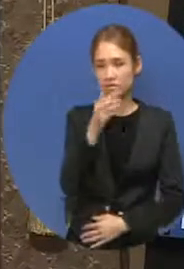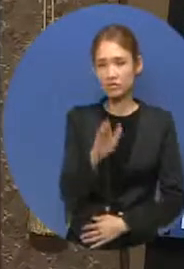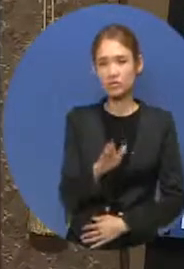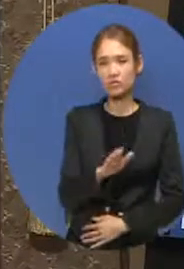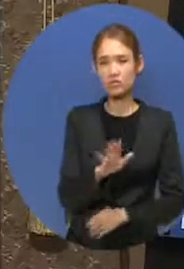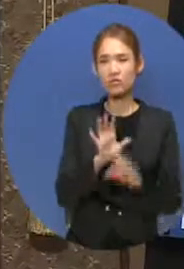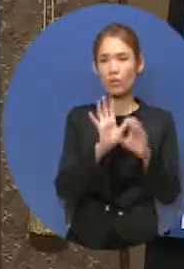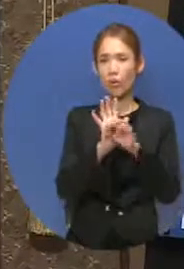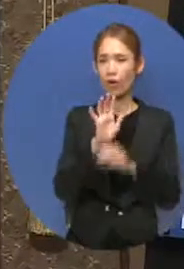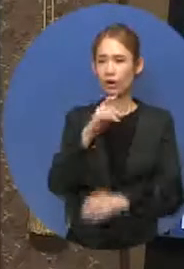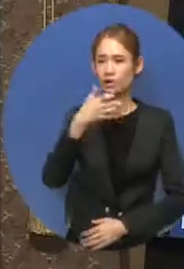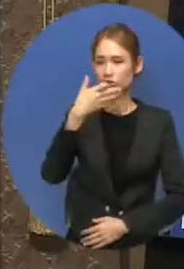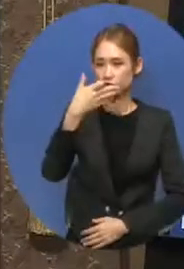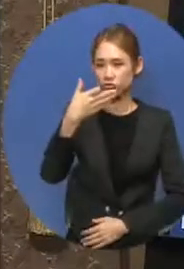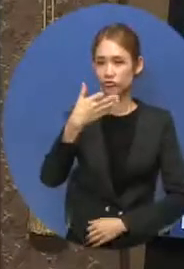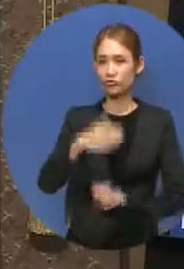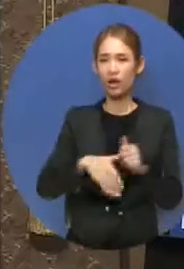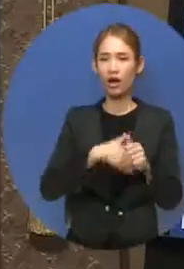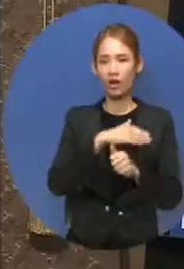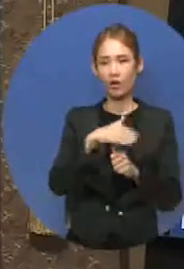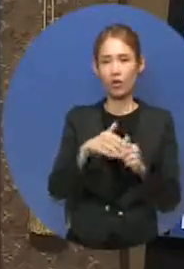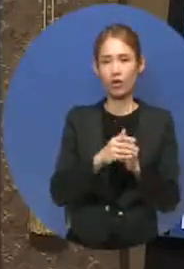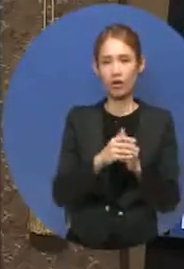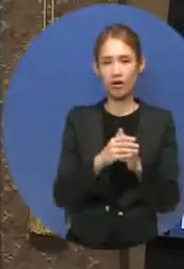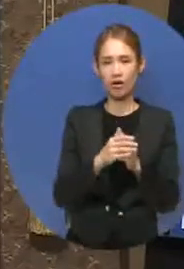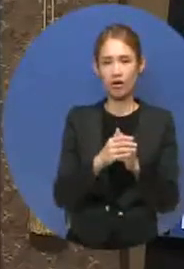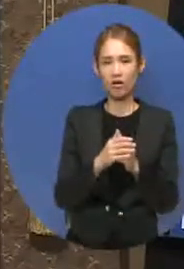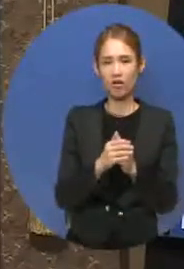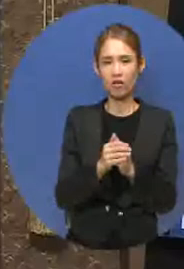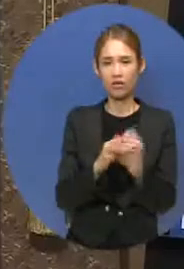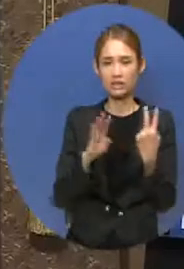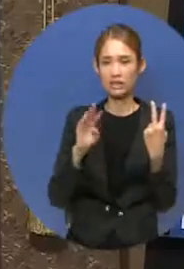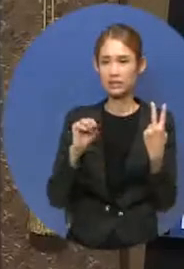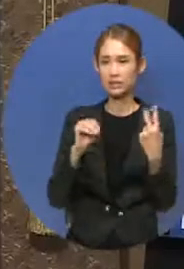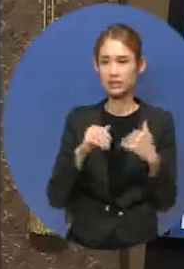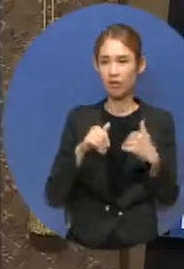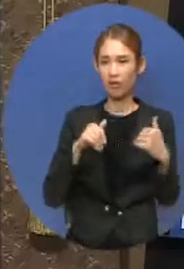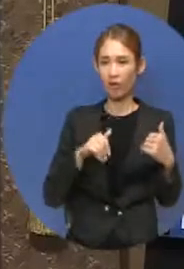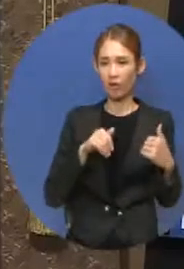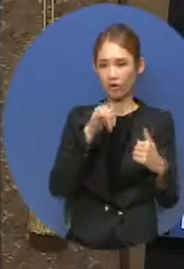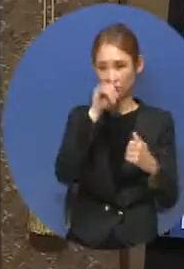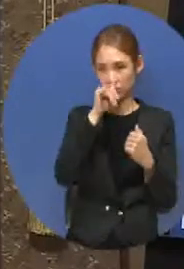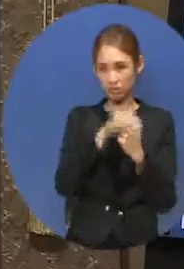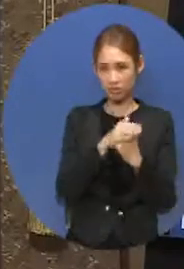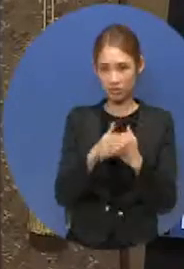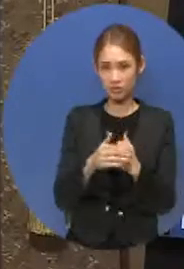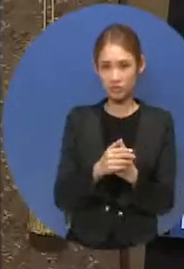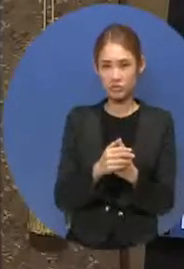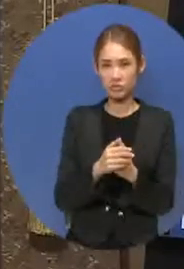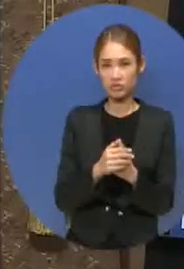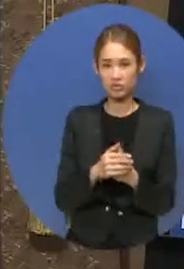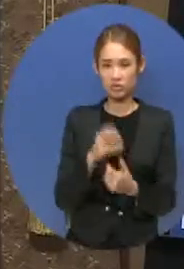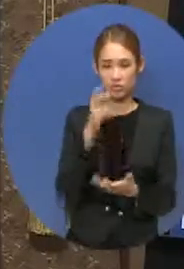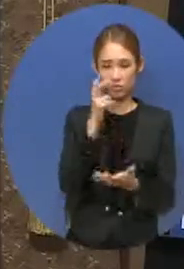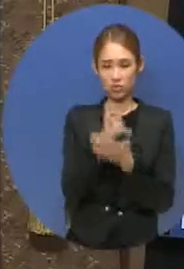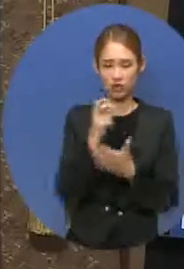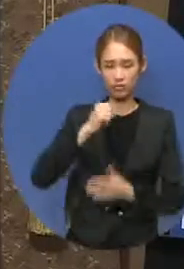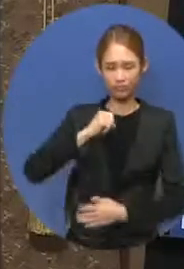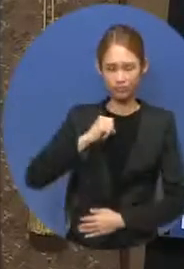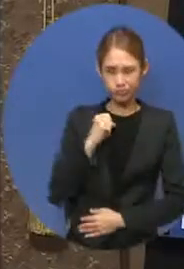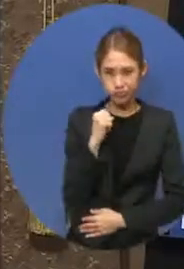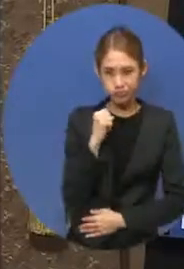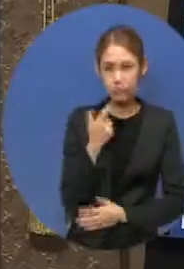보니까 3분, 많게는 3분, 사이즈 거리가 2m이잖아요. 그 규정을 지키려고 하다